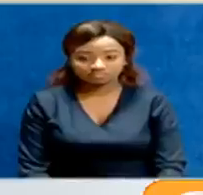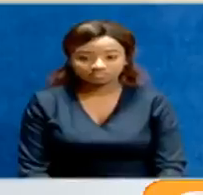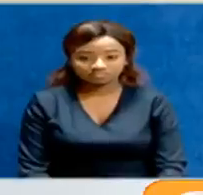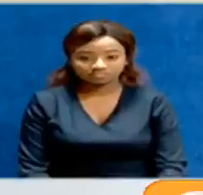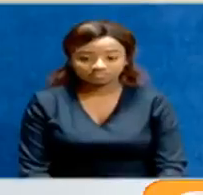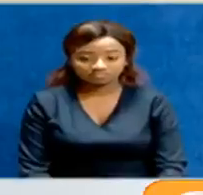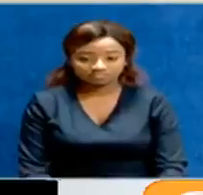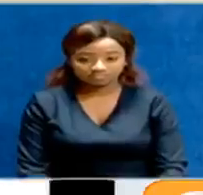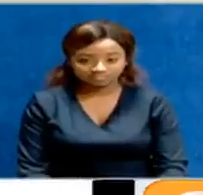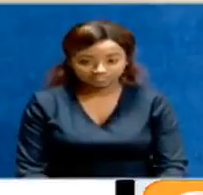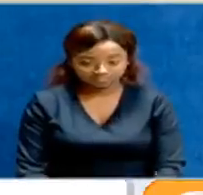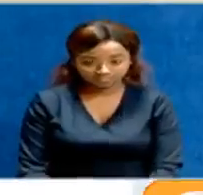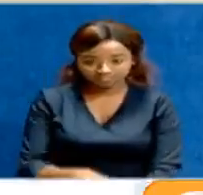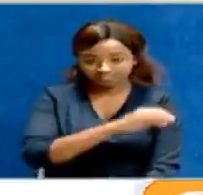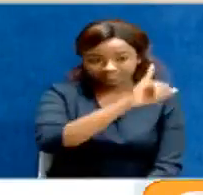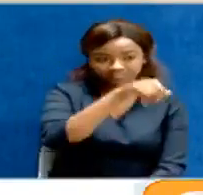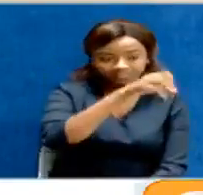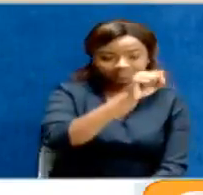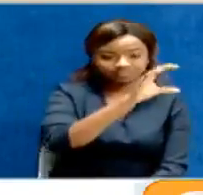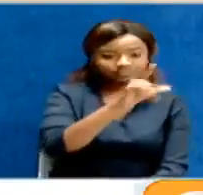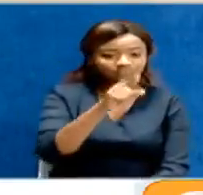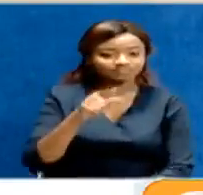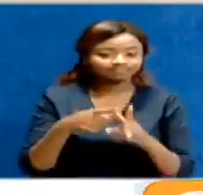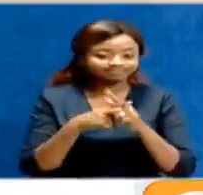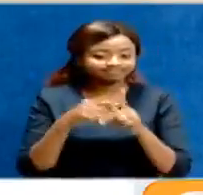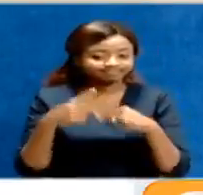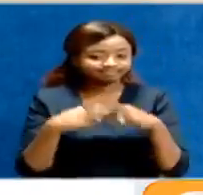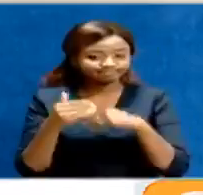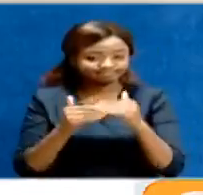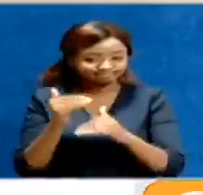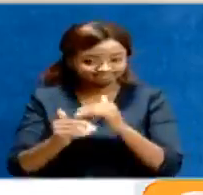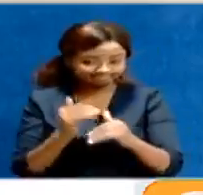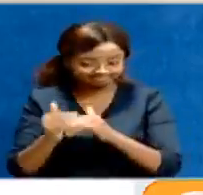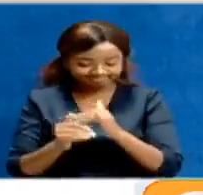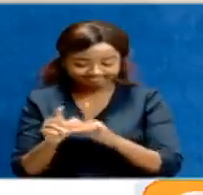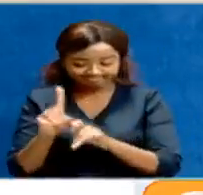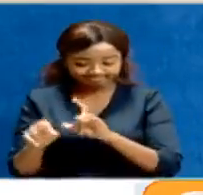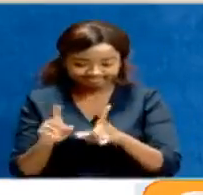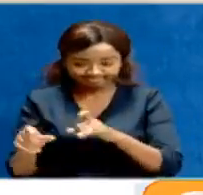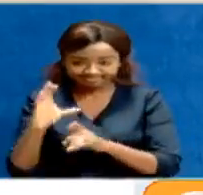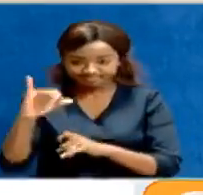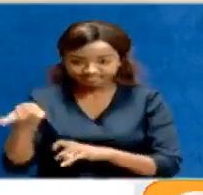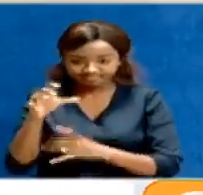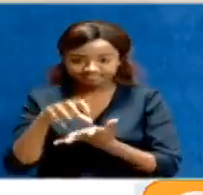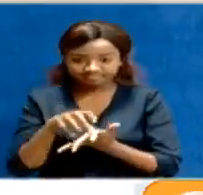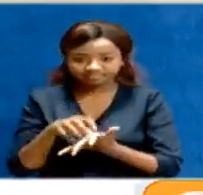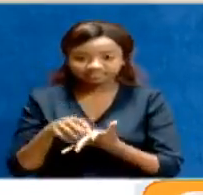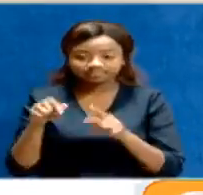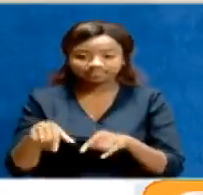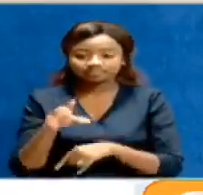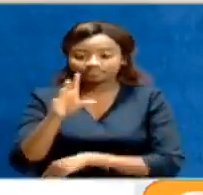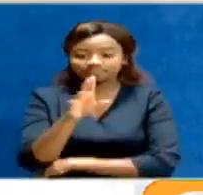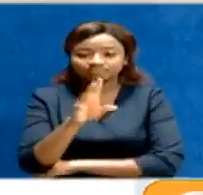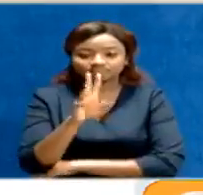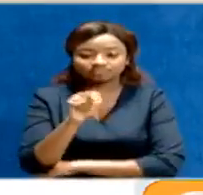Tume ya huduma za mahakama iliendelea na vikao vyake vya kuwasaili wawaniaji wa kiti cha jaji mkuu, leo ikiwa zamu ya jaji wa mahakama ya ajira